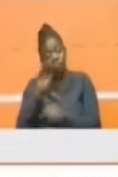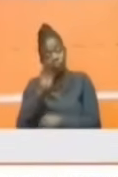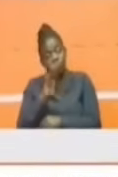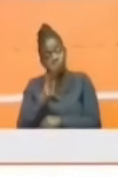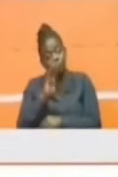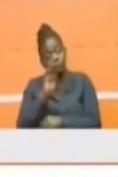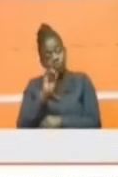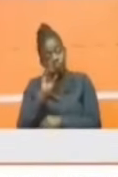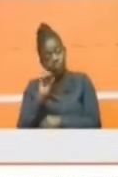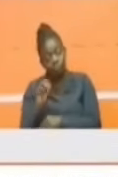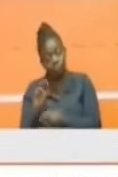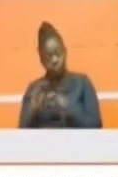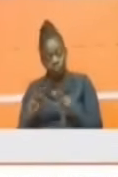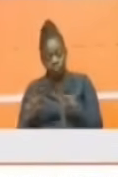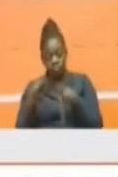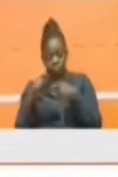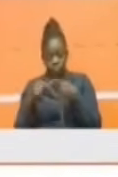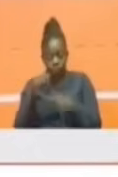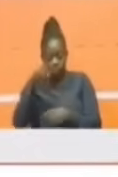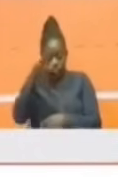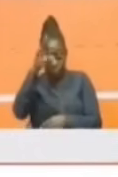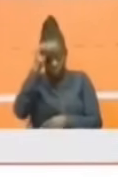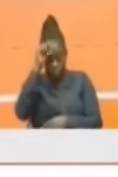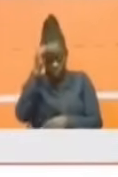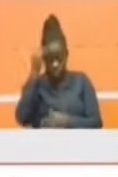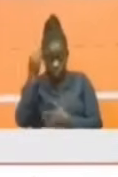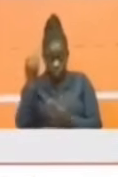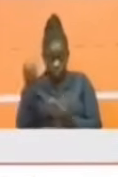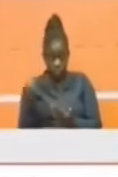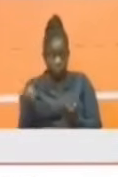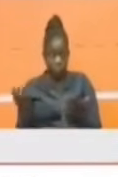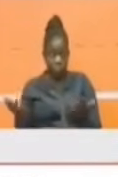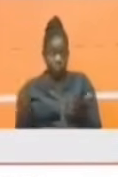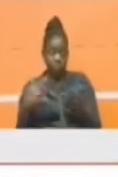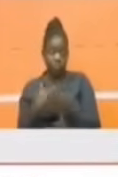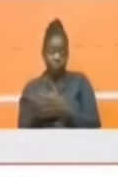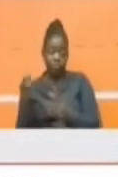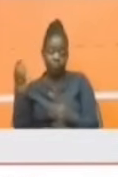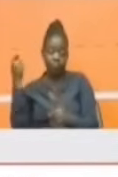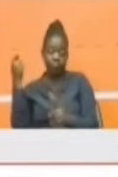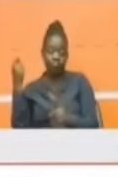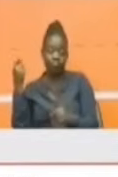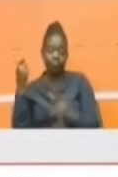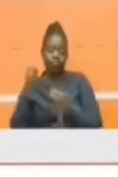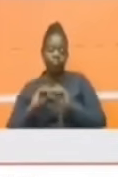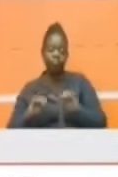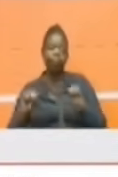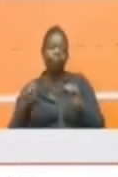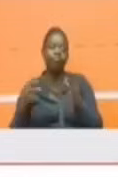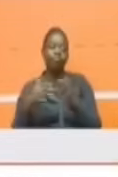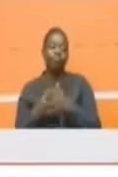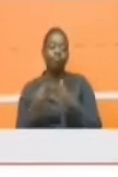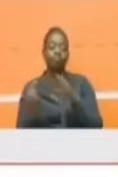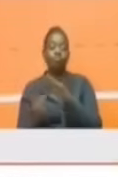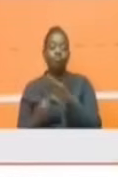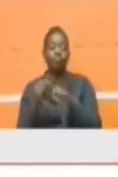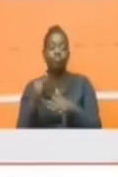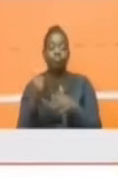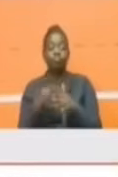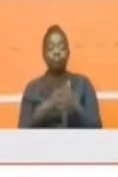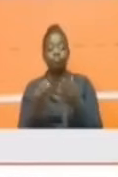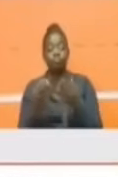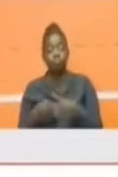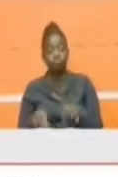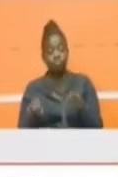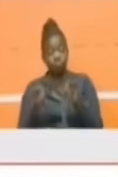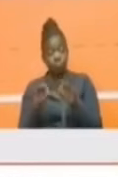research oyongere okuyiga anti chuma chiwagala chuma eranga mumbere yo tukugamba tutya tichisingu kube chikuru